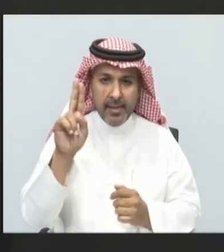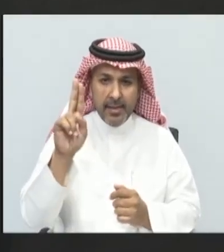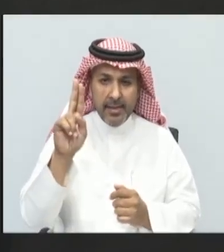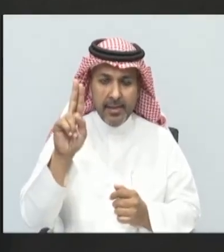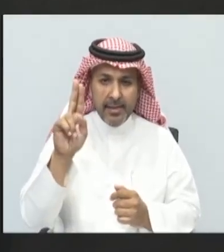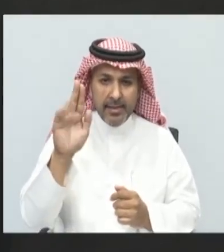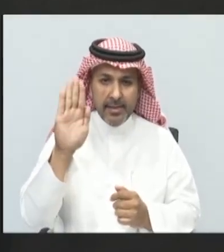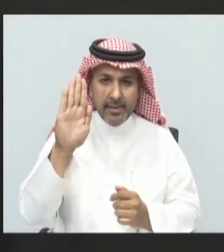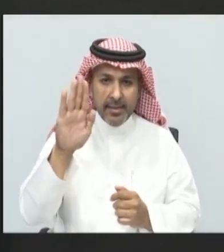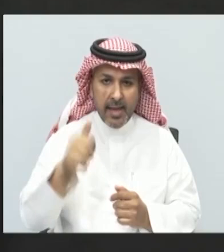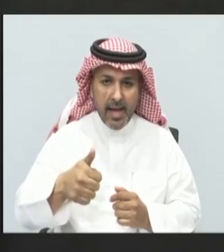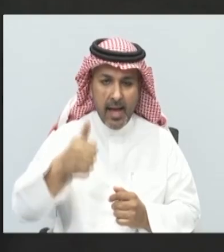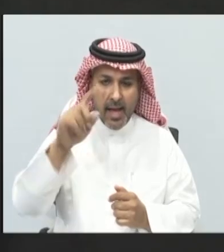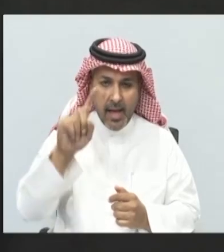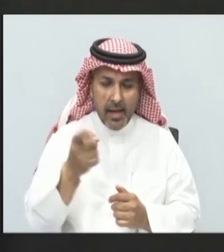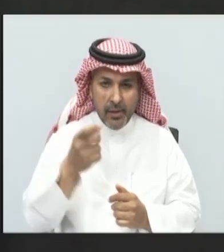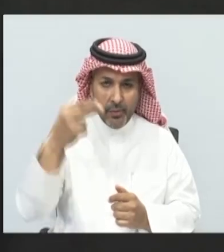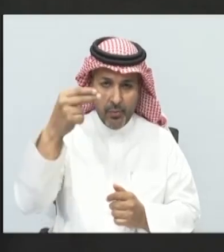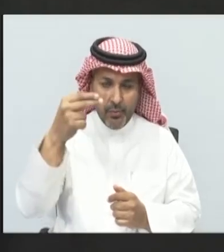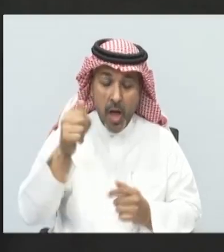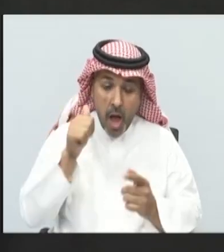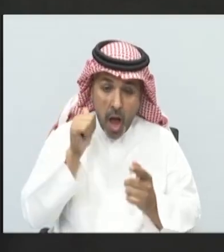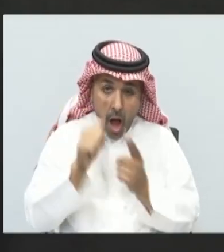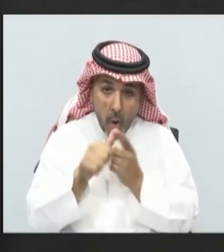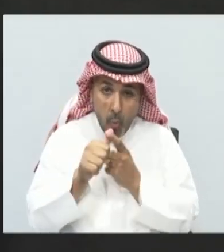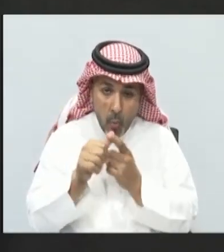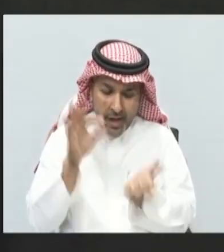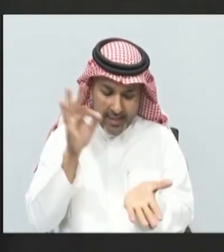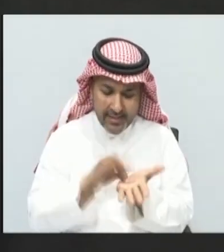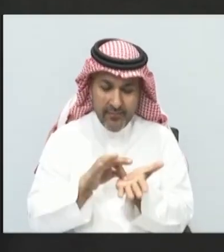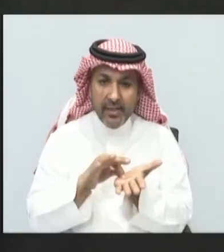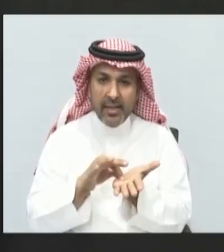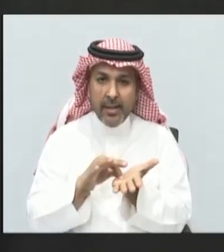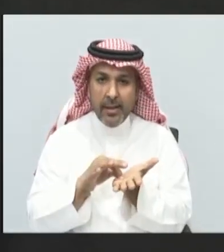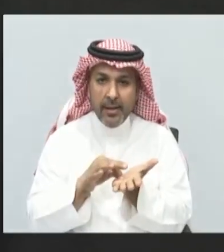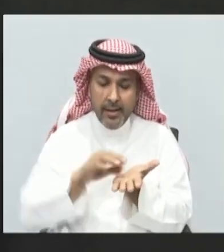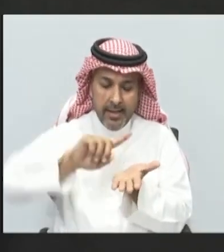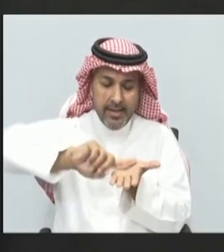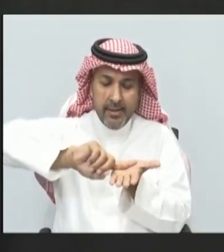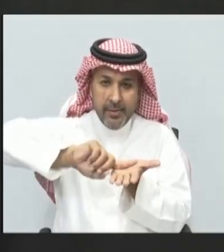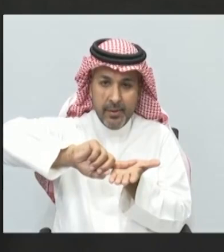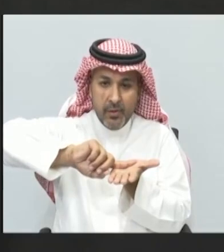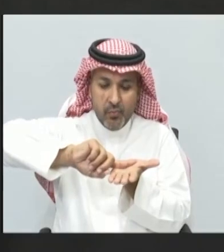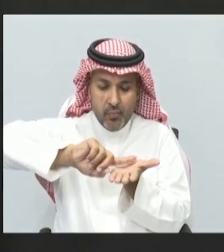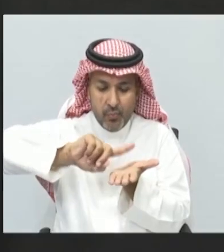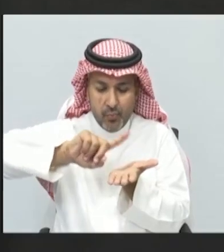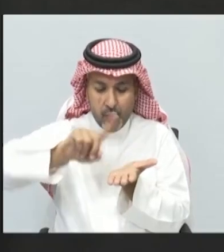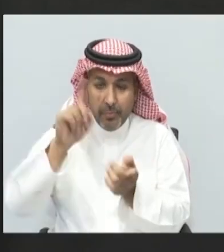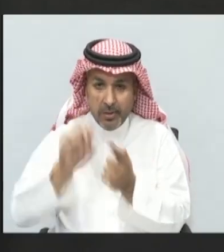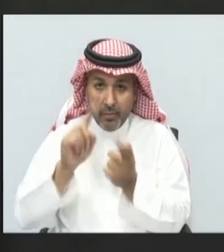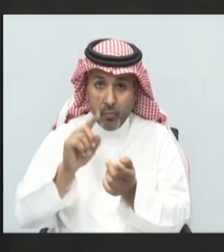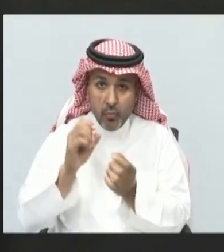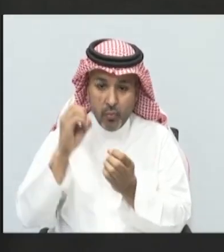كلامي اصبح علمي نوعا ما بربط من واقع الحياه وهو في في موقع سيارات السباق الموجوده